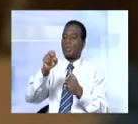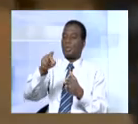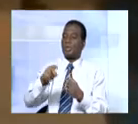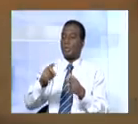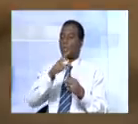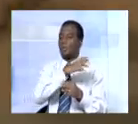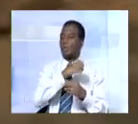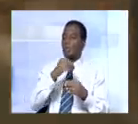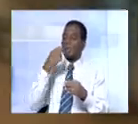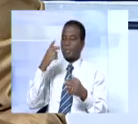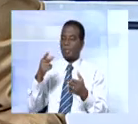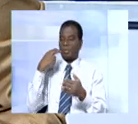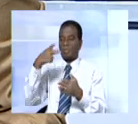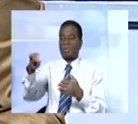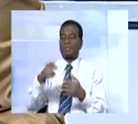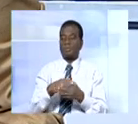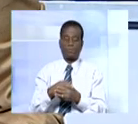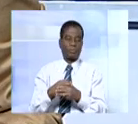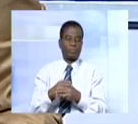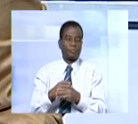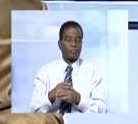création de la CELEC.